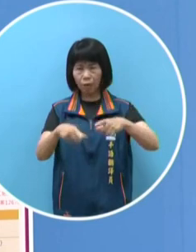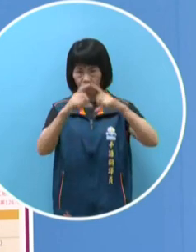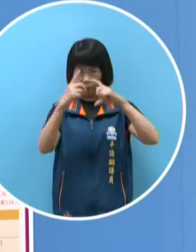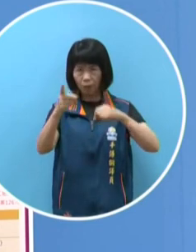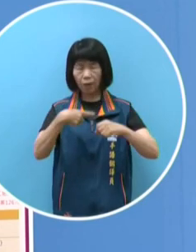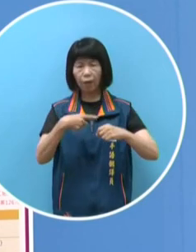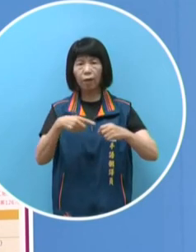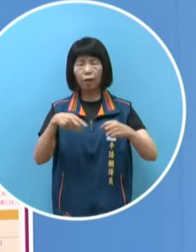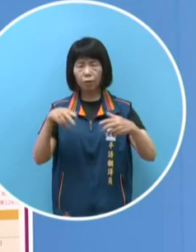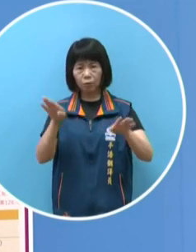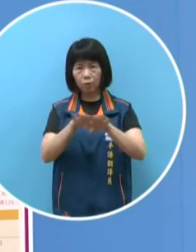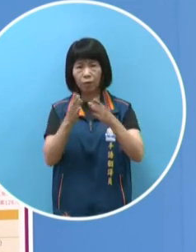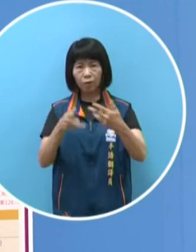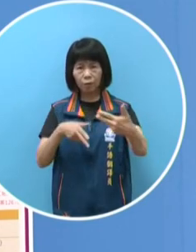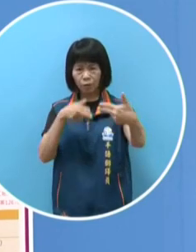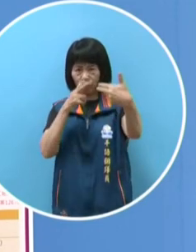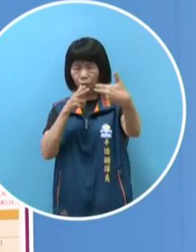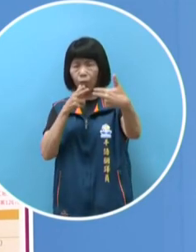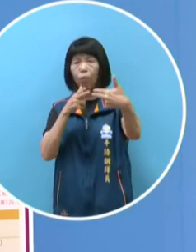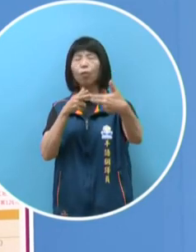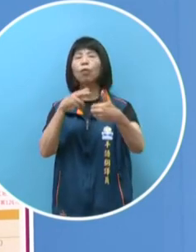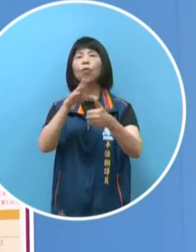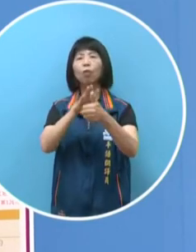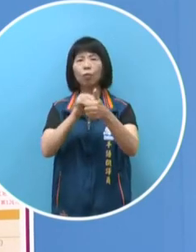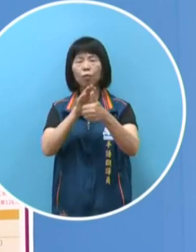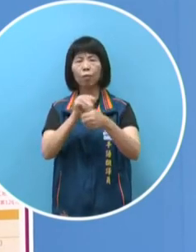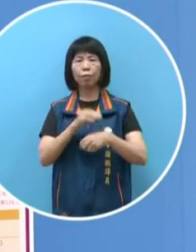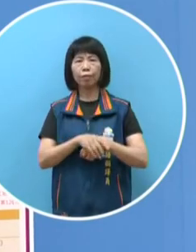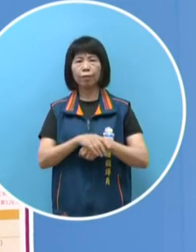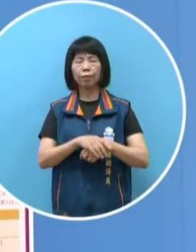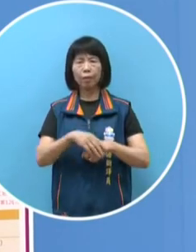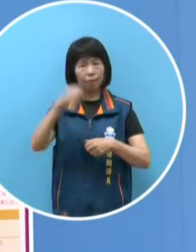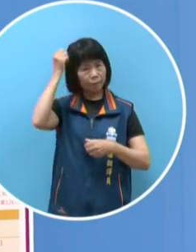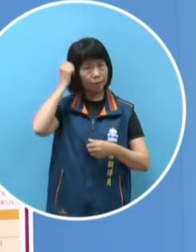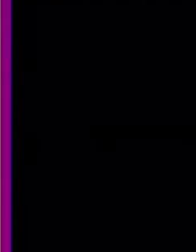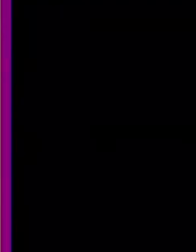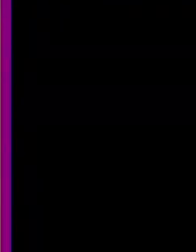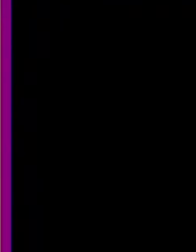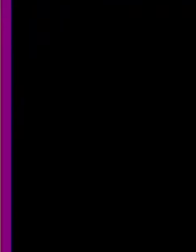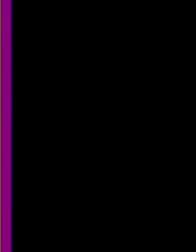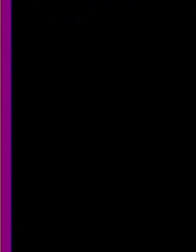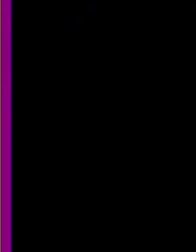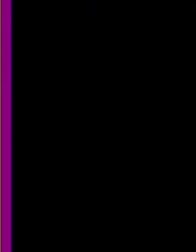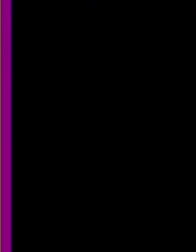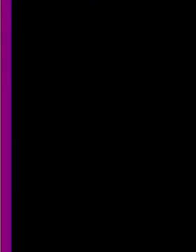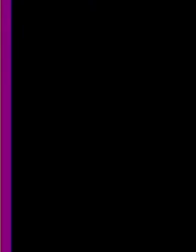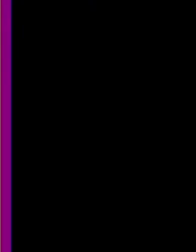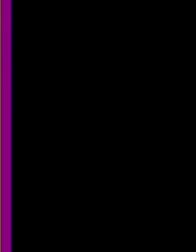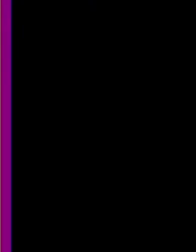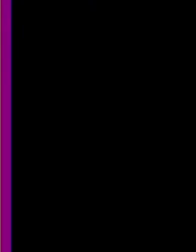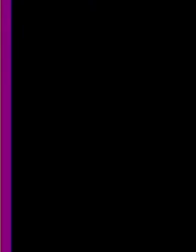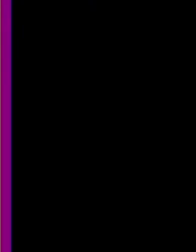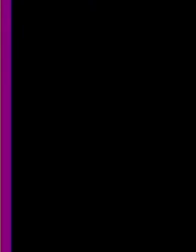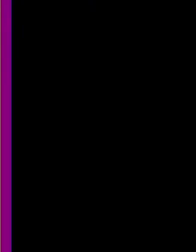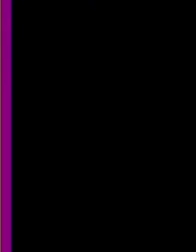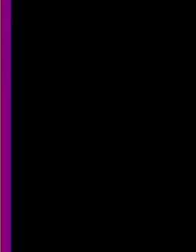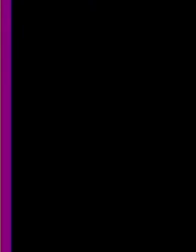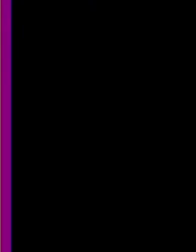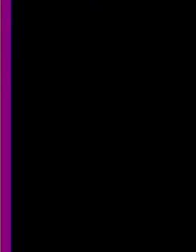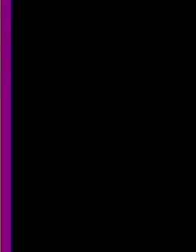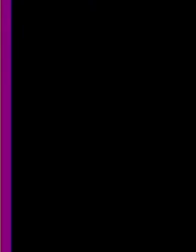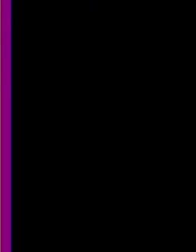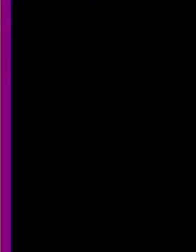距教学。那他基本上三餐都是由他的这个爷爷或者爸爸帮他打理。他唯一的